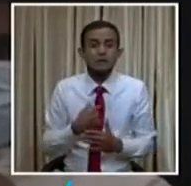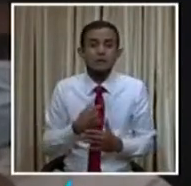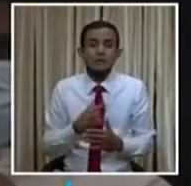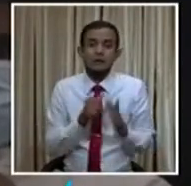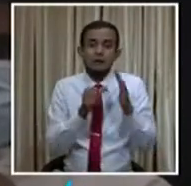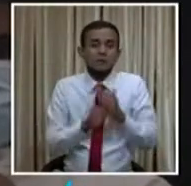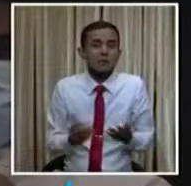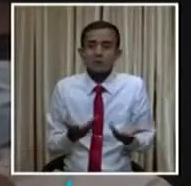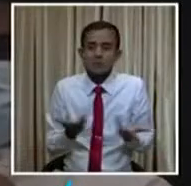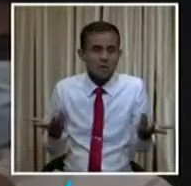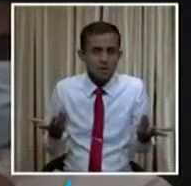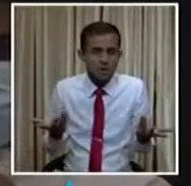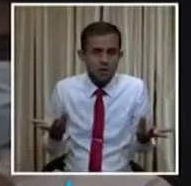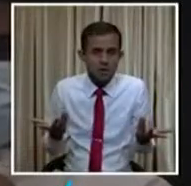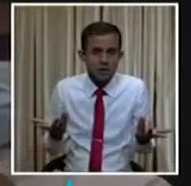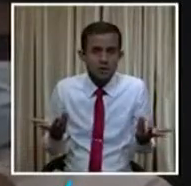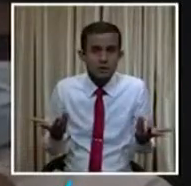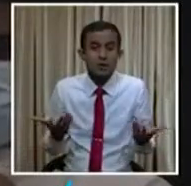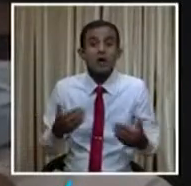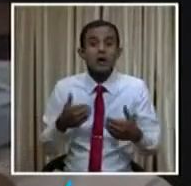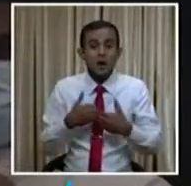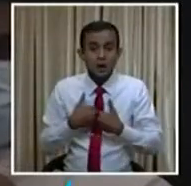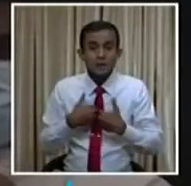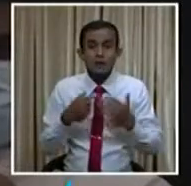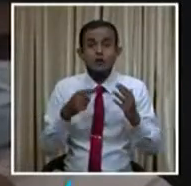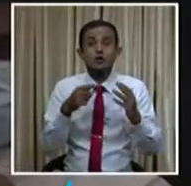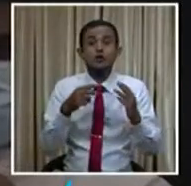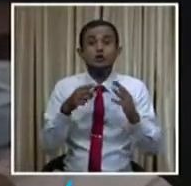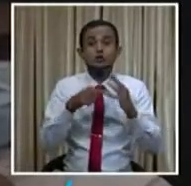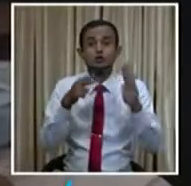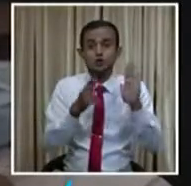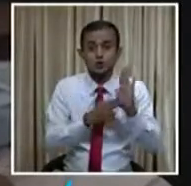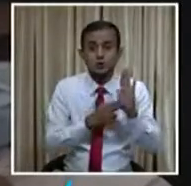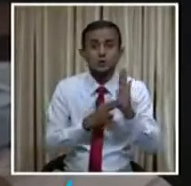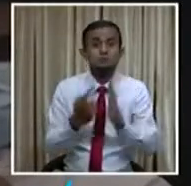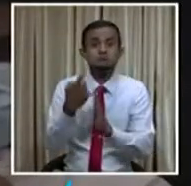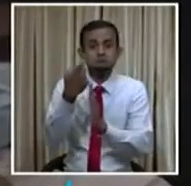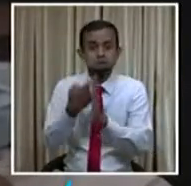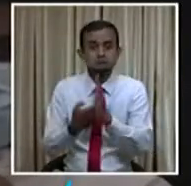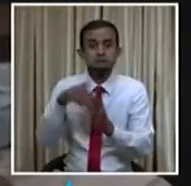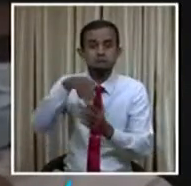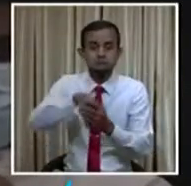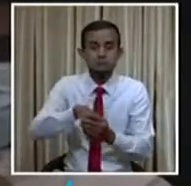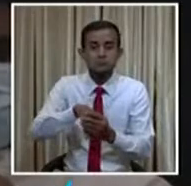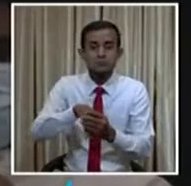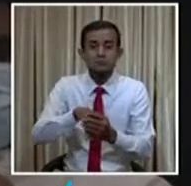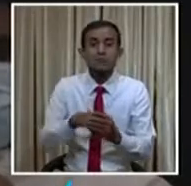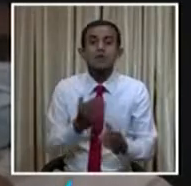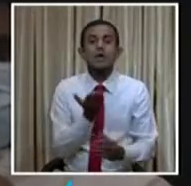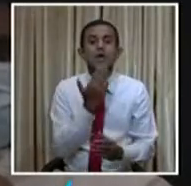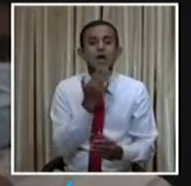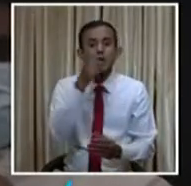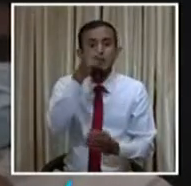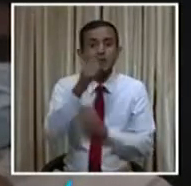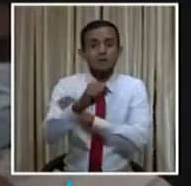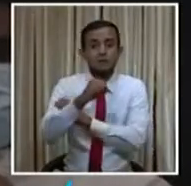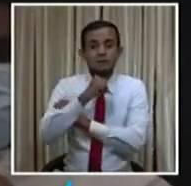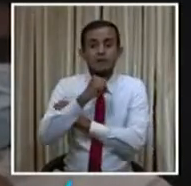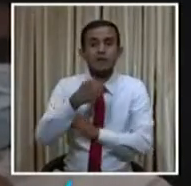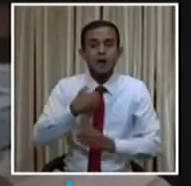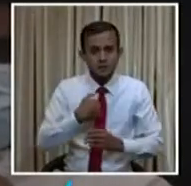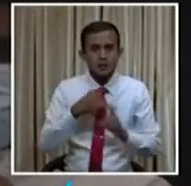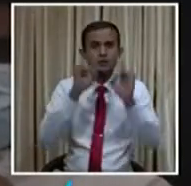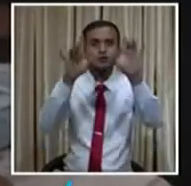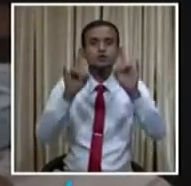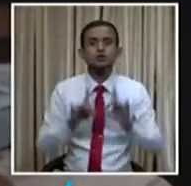බෑ අපේ එක්සත් ජාතීන්ගේ ප්‍රඥප්තිය යටතේ ඇමරිකාවට තියෙන බලය තමයි අපිට